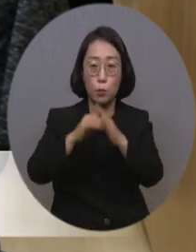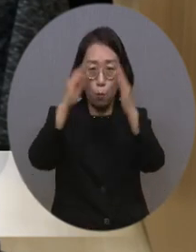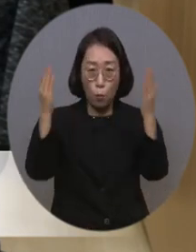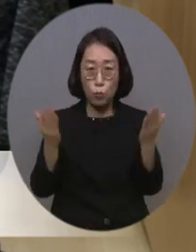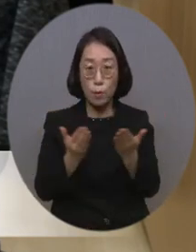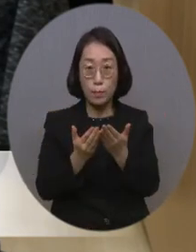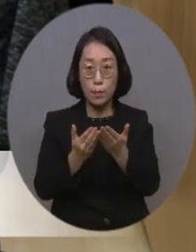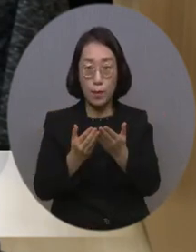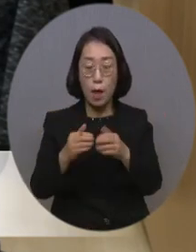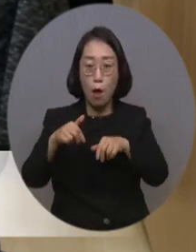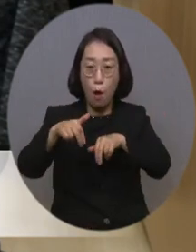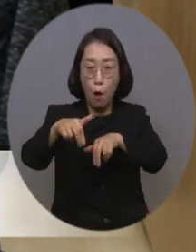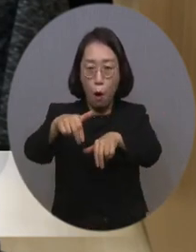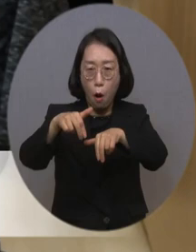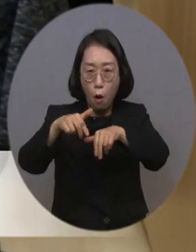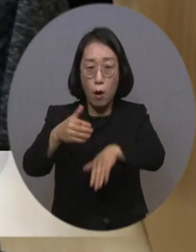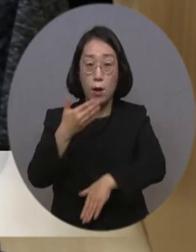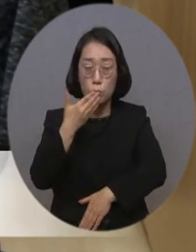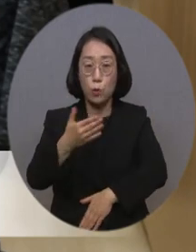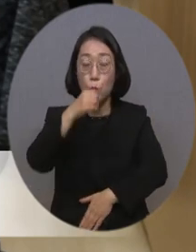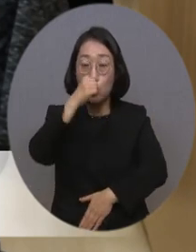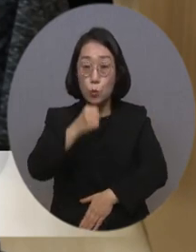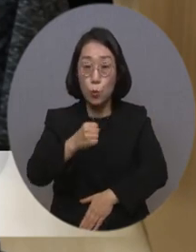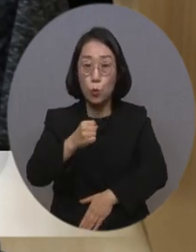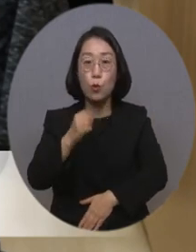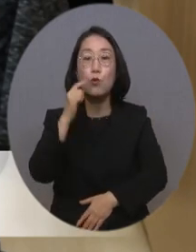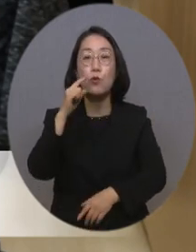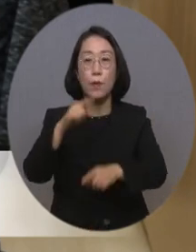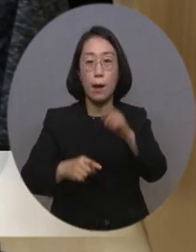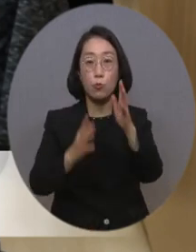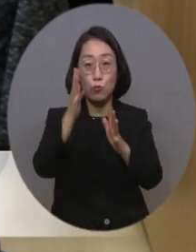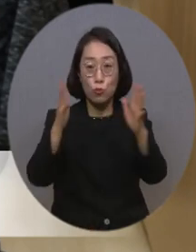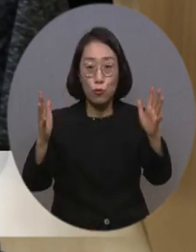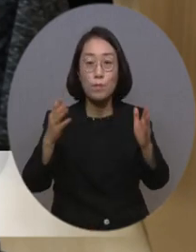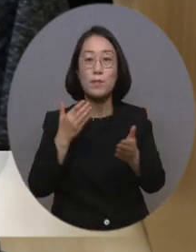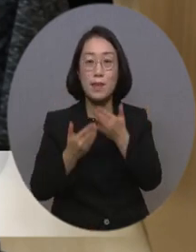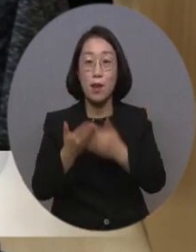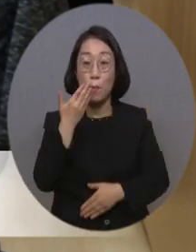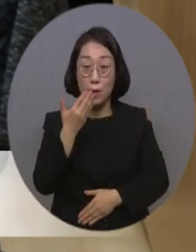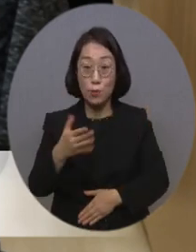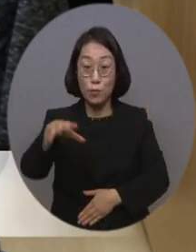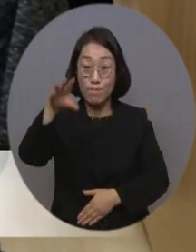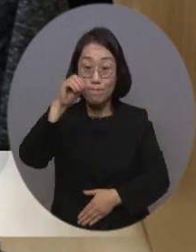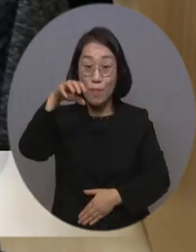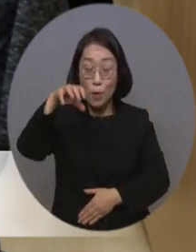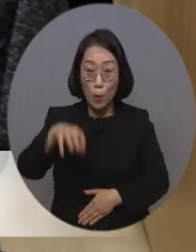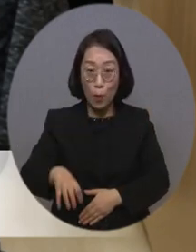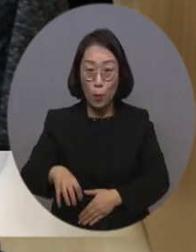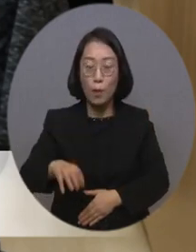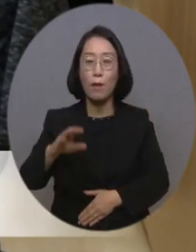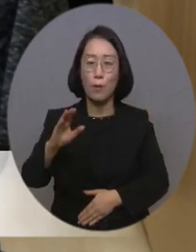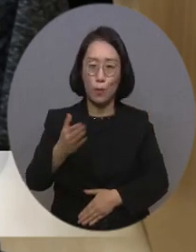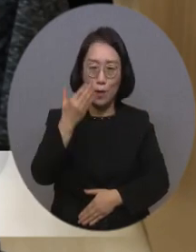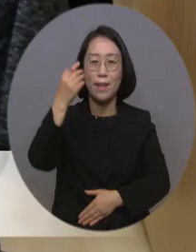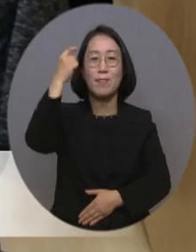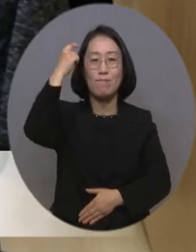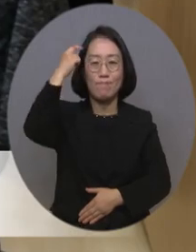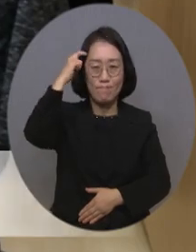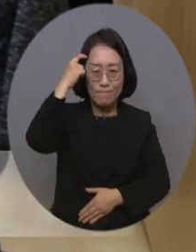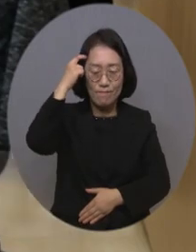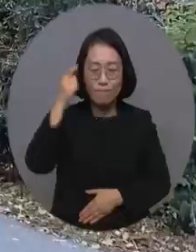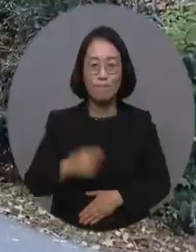가족과 함께 걸을 수 있는 좋은 숲 체험을 할 수 있는 그런 공간이 될 거라고 저희가 생각하고